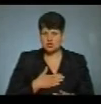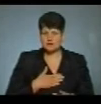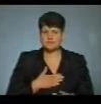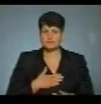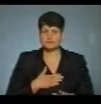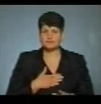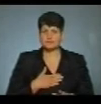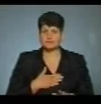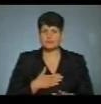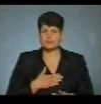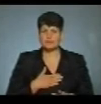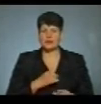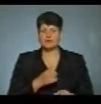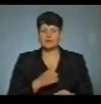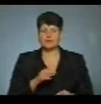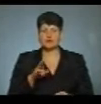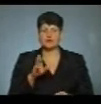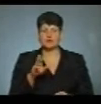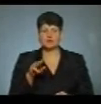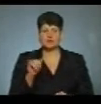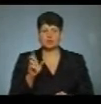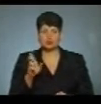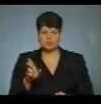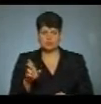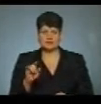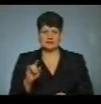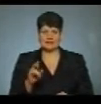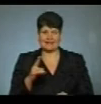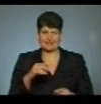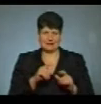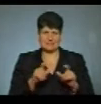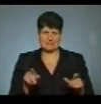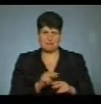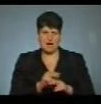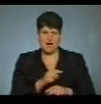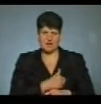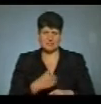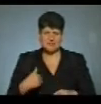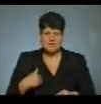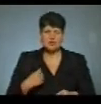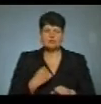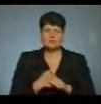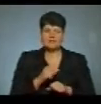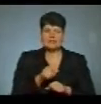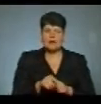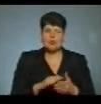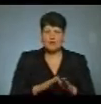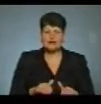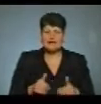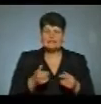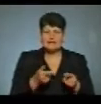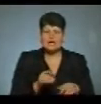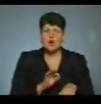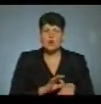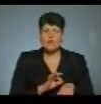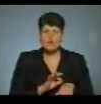наш фтизіопульмологічний центр, який знаходиться в Березовіці, для того, щоб створити там відповідні умови для надання саме